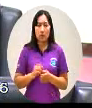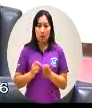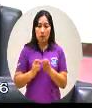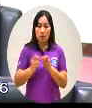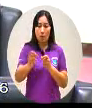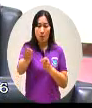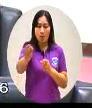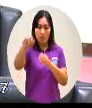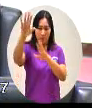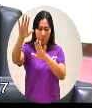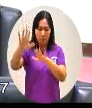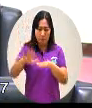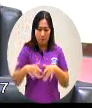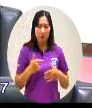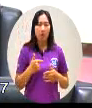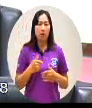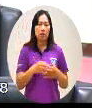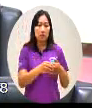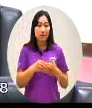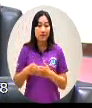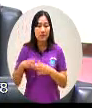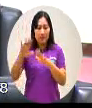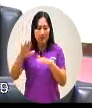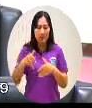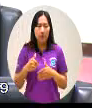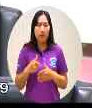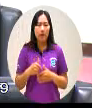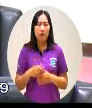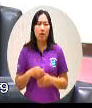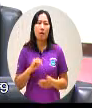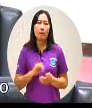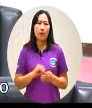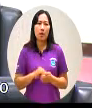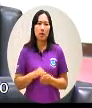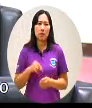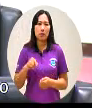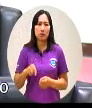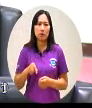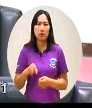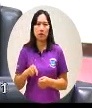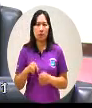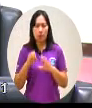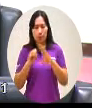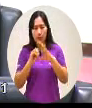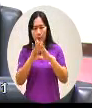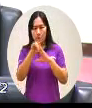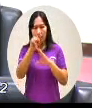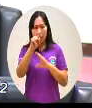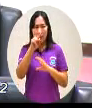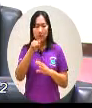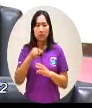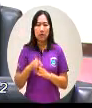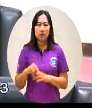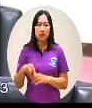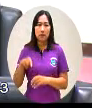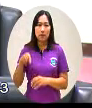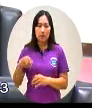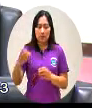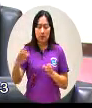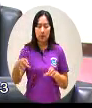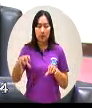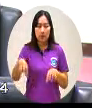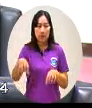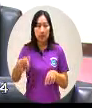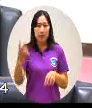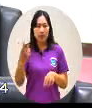你甲看，伊发生的一定是 L1 大于 L2 嘛，伫这个E印里面，这个发生的。一定是 L2 大于 L1